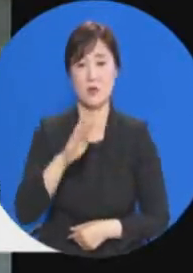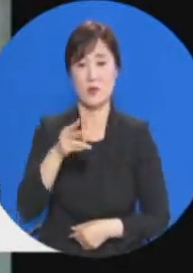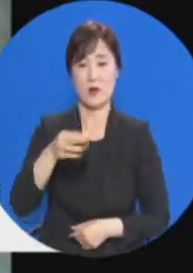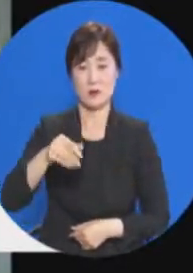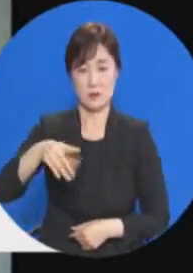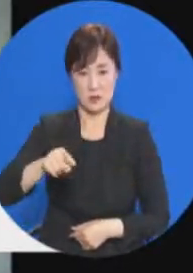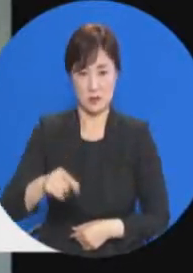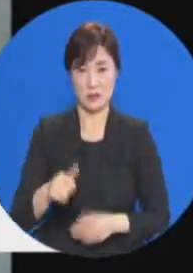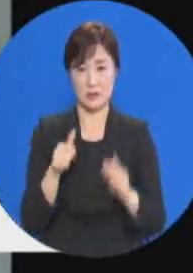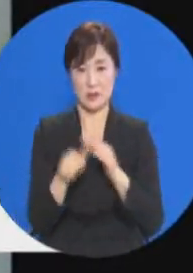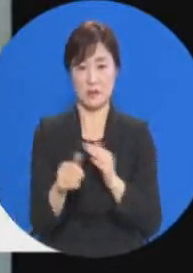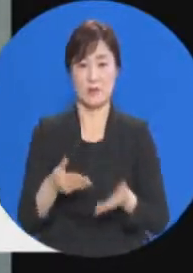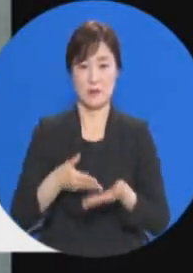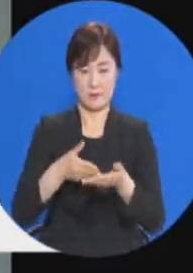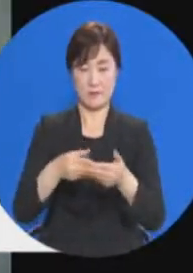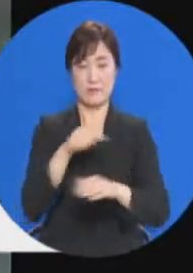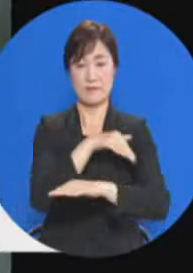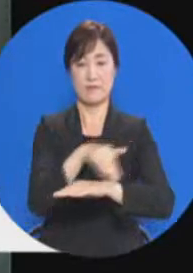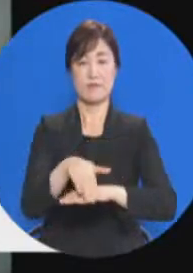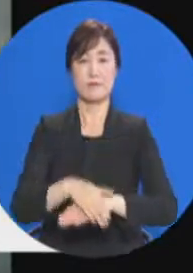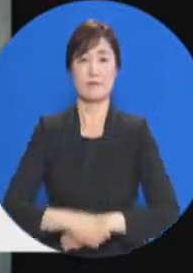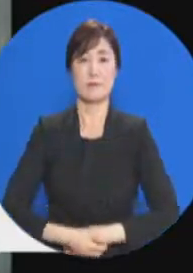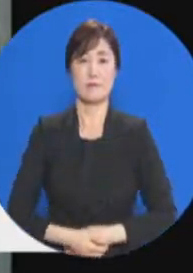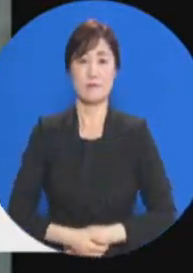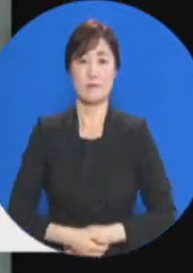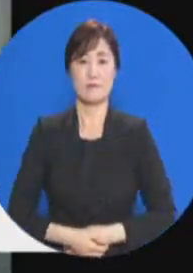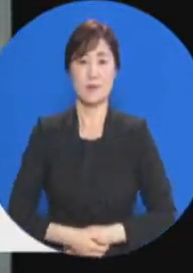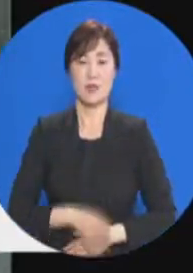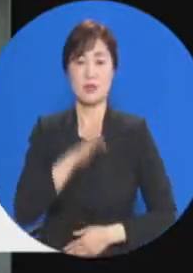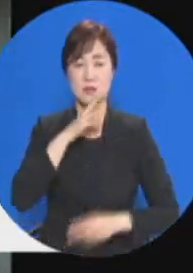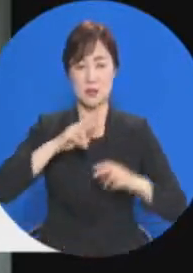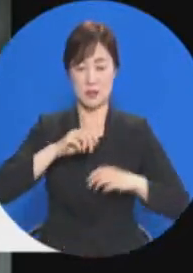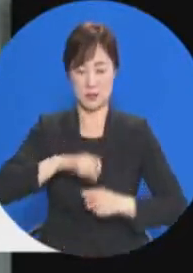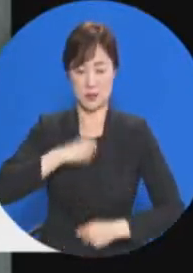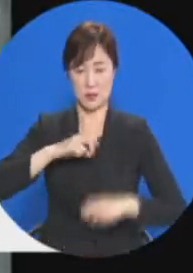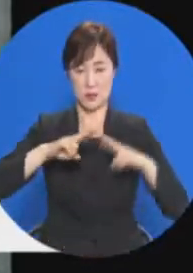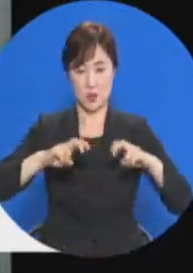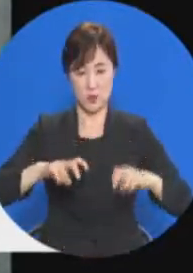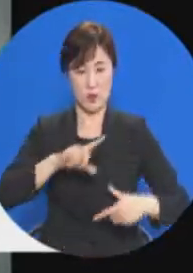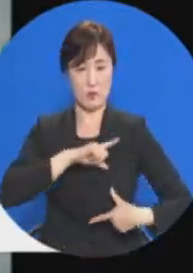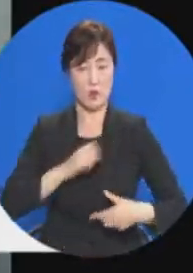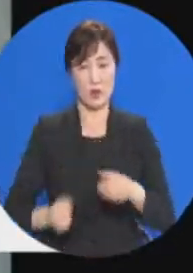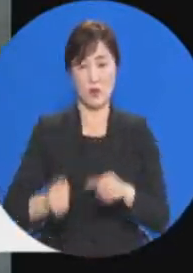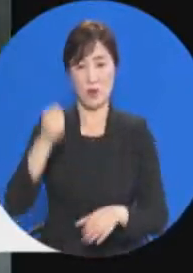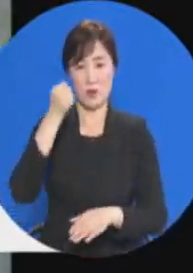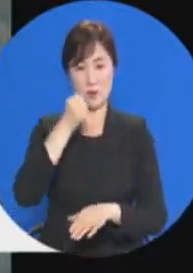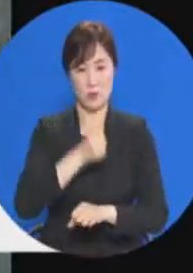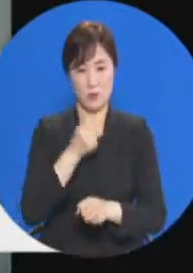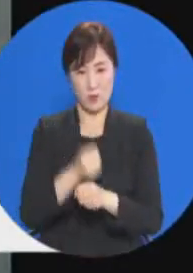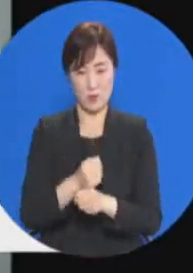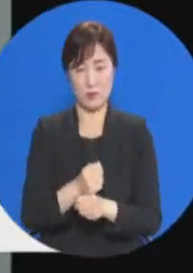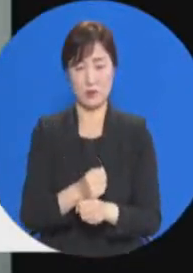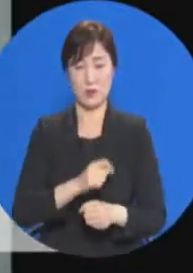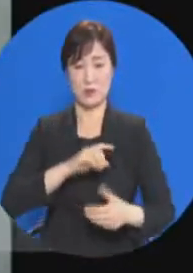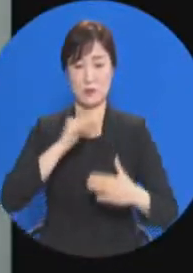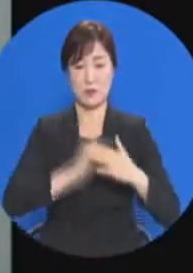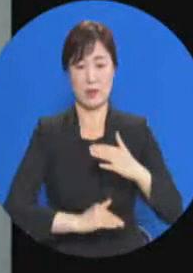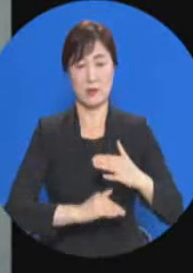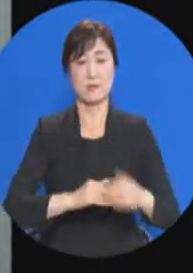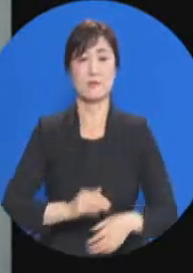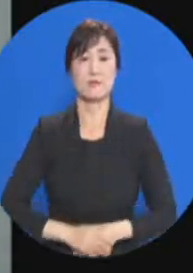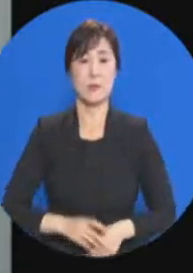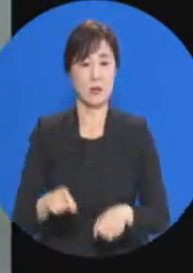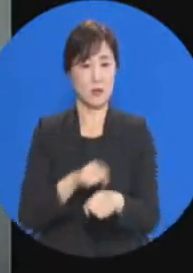발의 형식으로 제출될 것으로 보입니다. 진상규명과 명예회복 등의 내용을 담고 있는 여순사건 특별법은